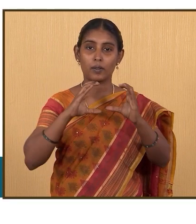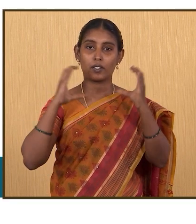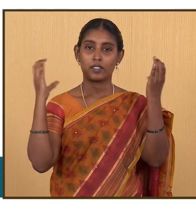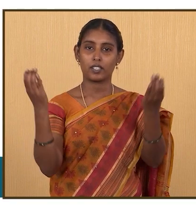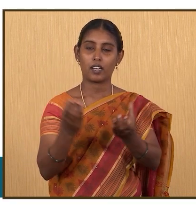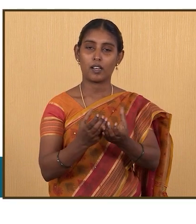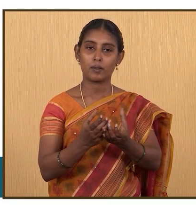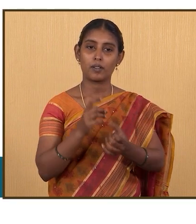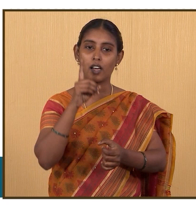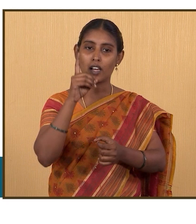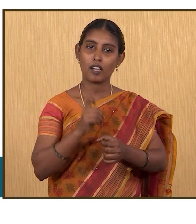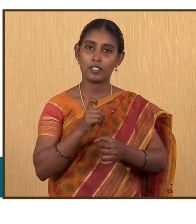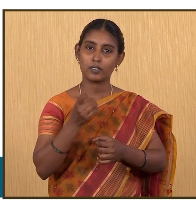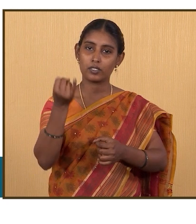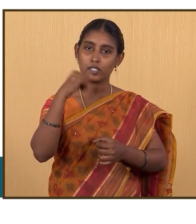அவைக்கு